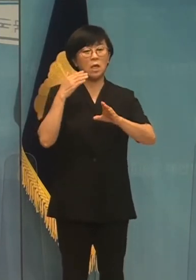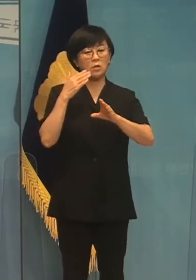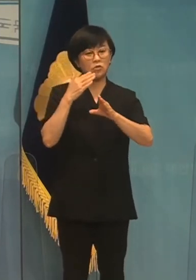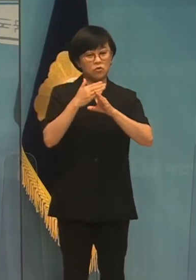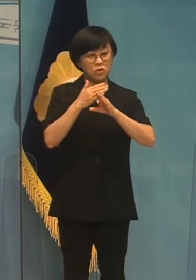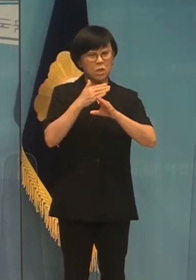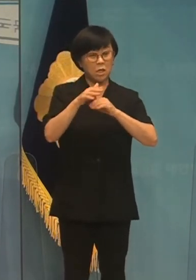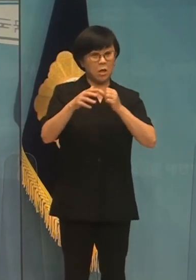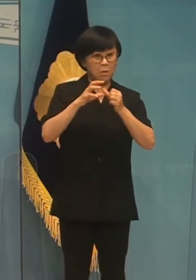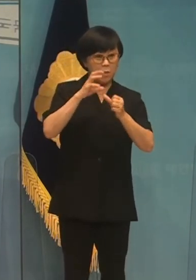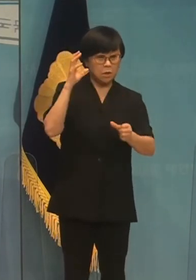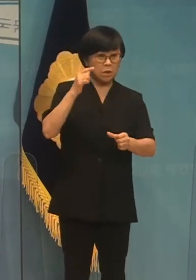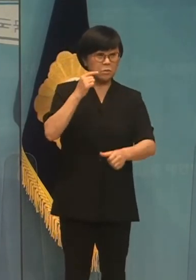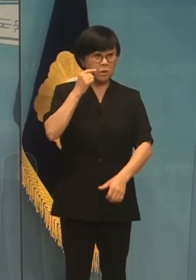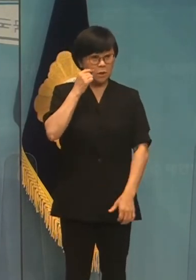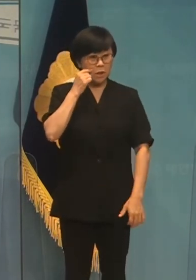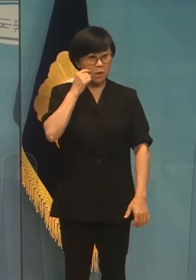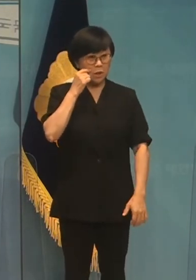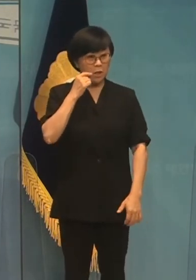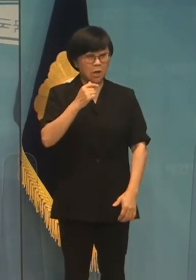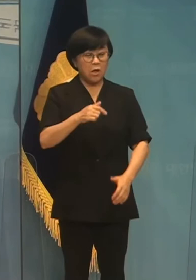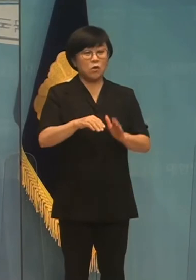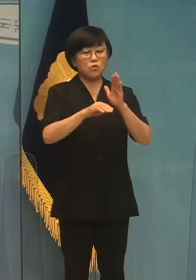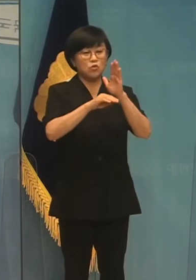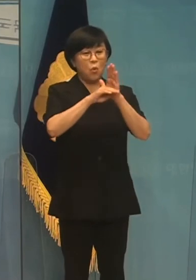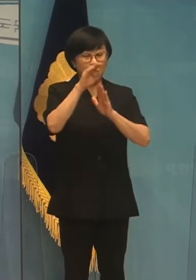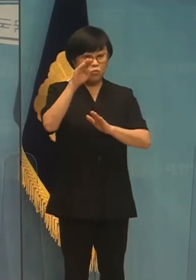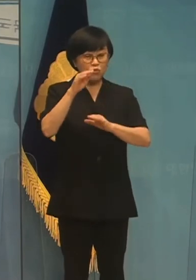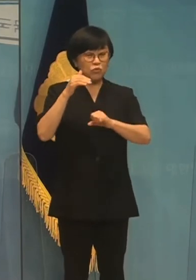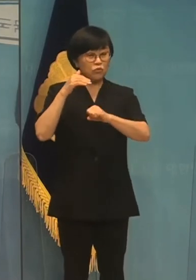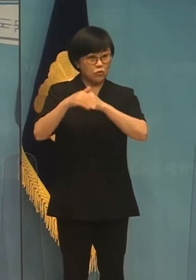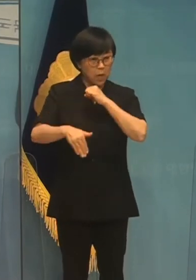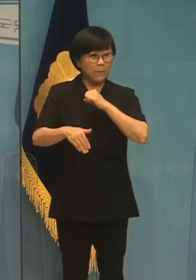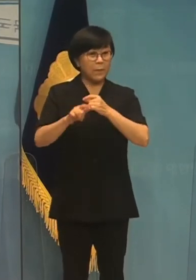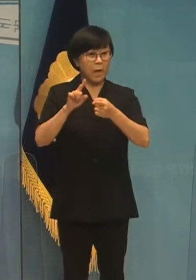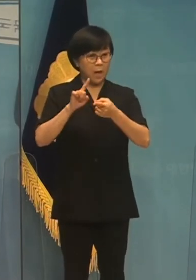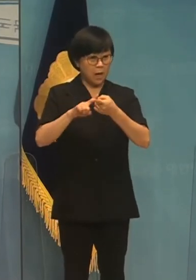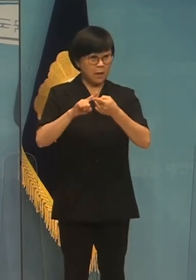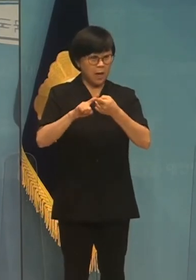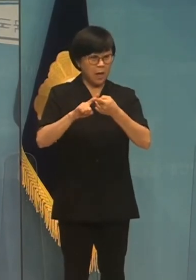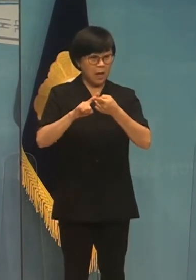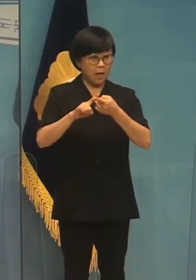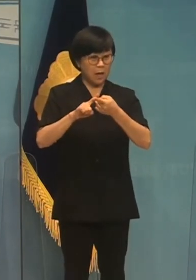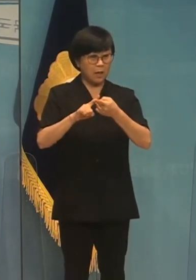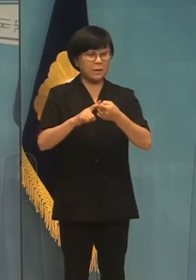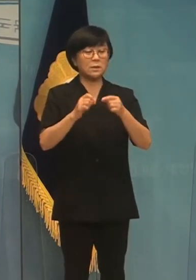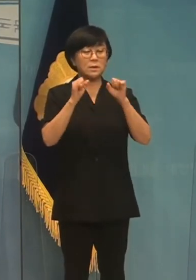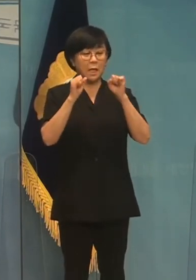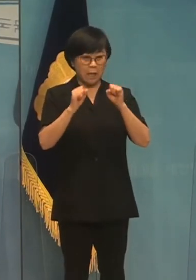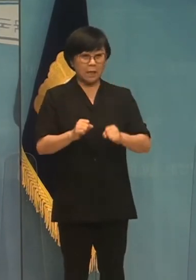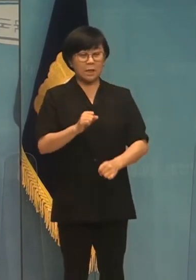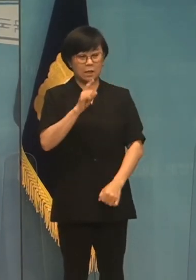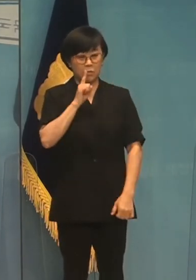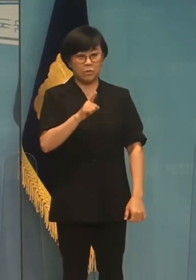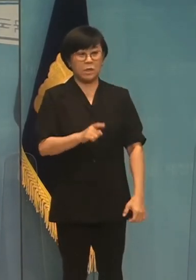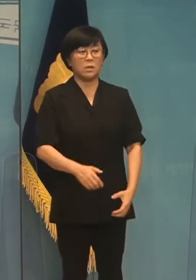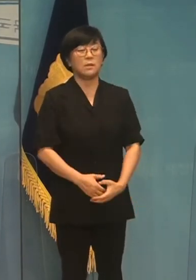공산주의에서 헤어나지 못한 종북 주사파가 바로 그 근저에 있기